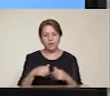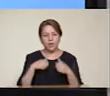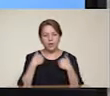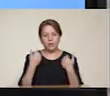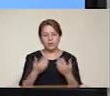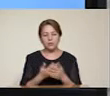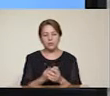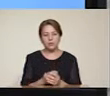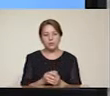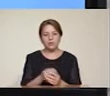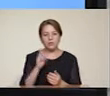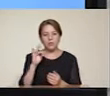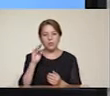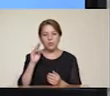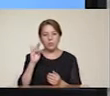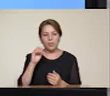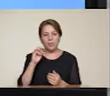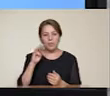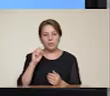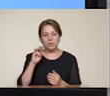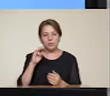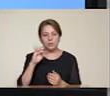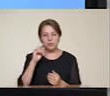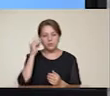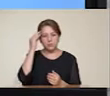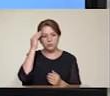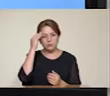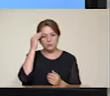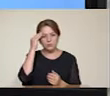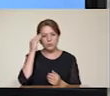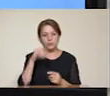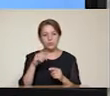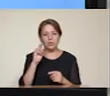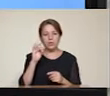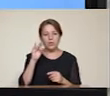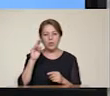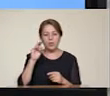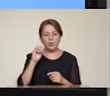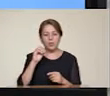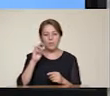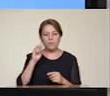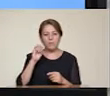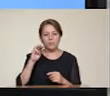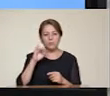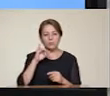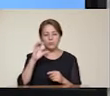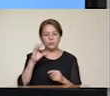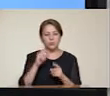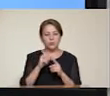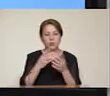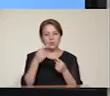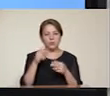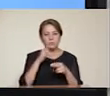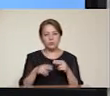Harakat. Demak, kinematika so'zining ma'nosi bu kinematos so'zidan olingan bo'lib, harakat degan ma'noni bildirishini